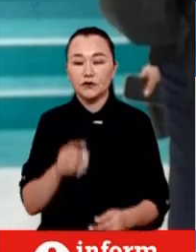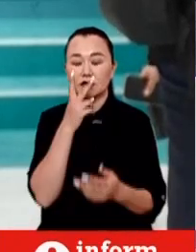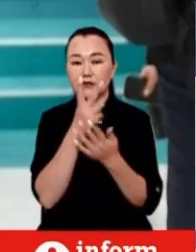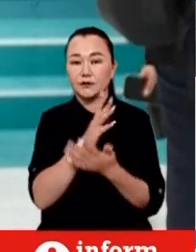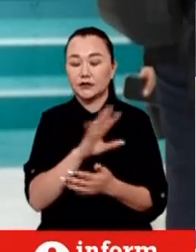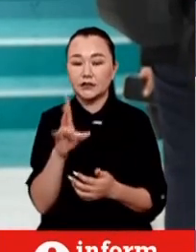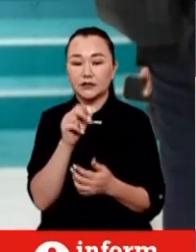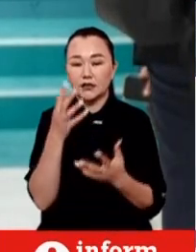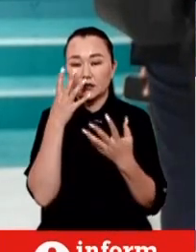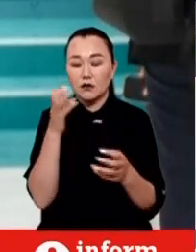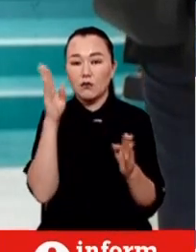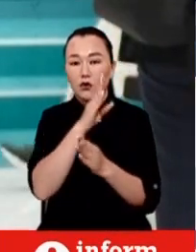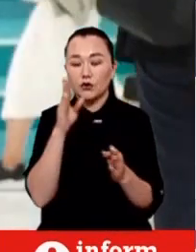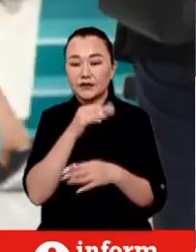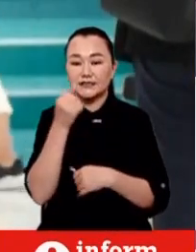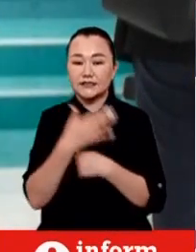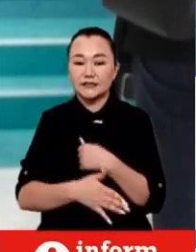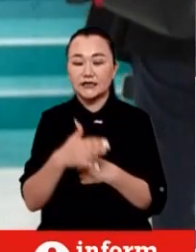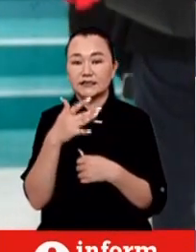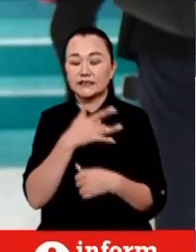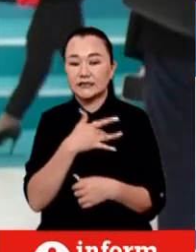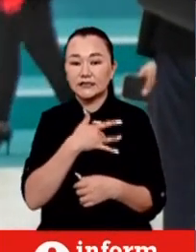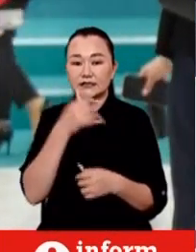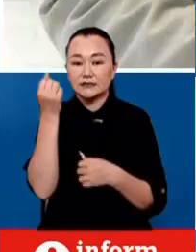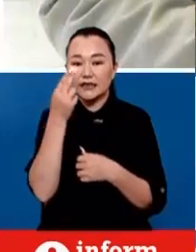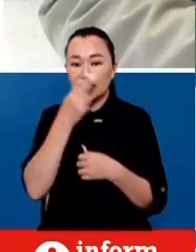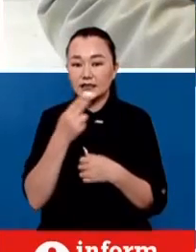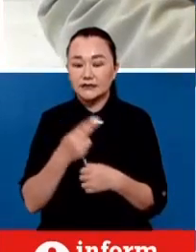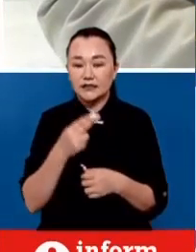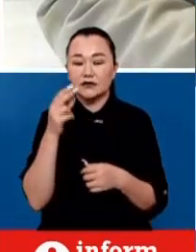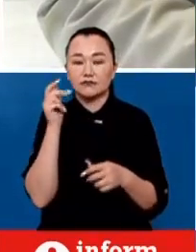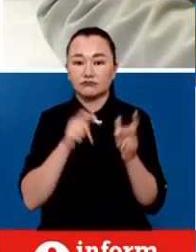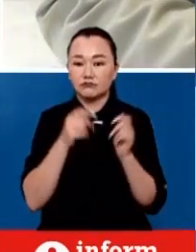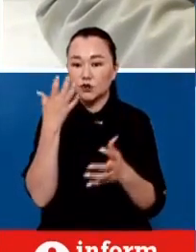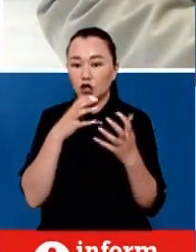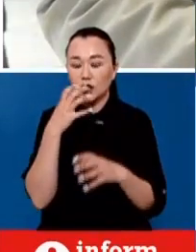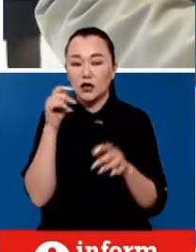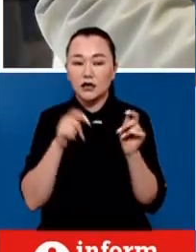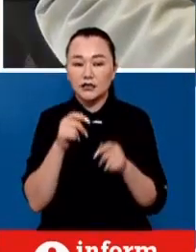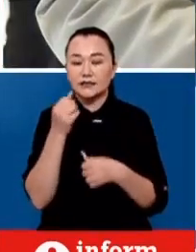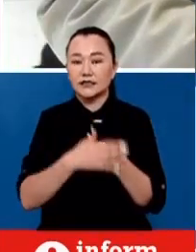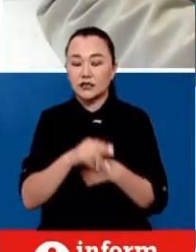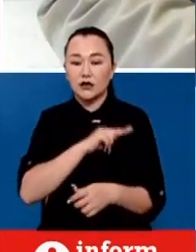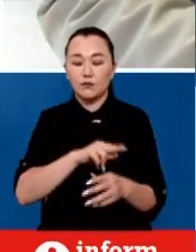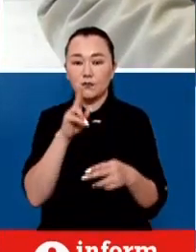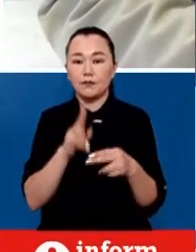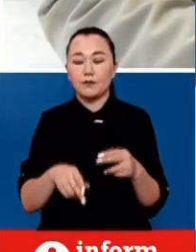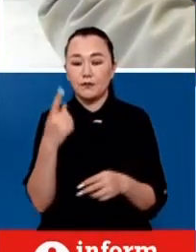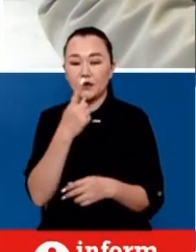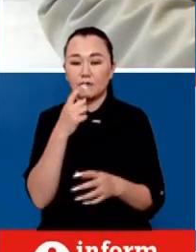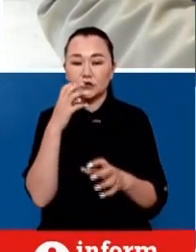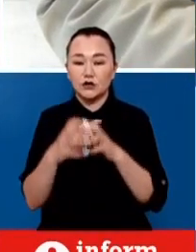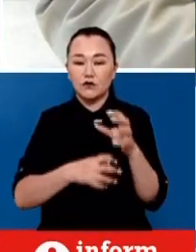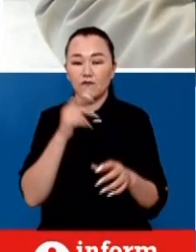Несмотря на пасмурную погоду, в сердце столицы разворачиваются жаркие дискуссии. В Конгресс-центре свою работу завершает первый международный